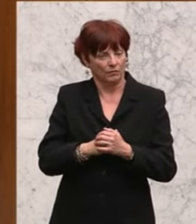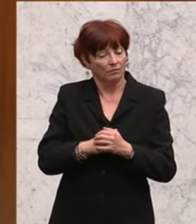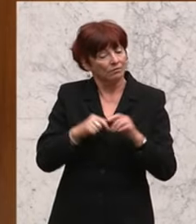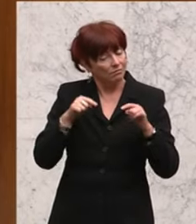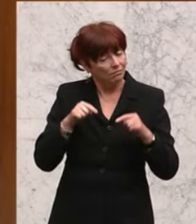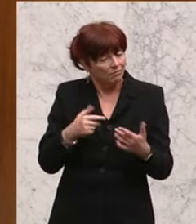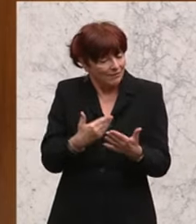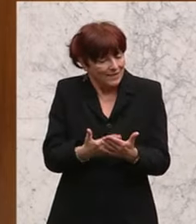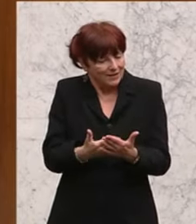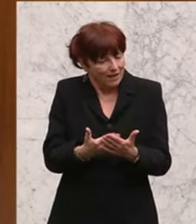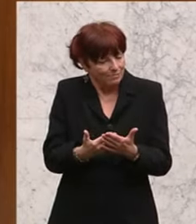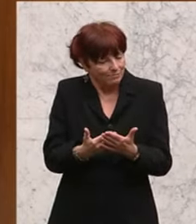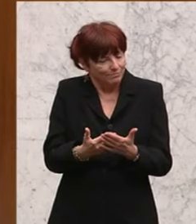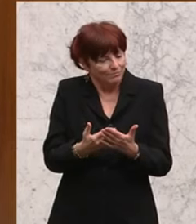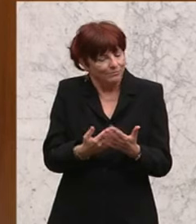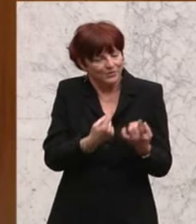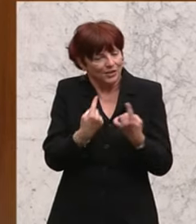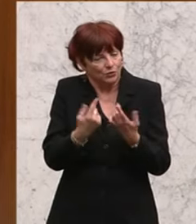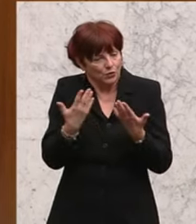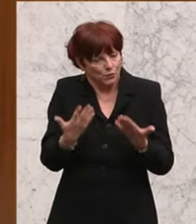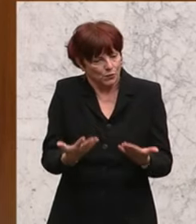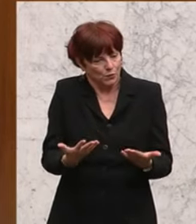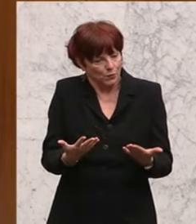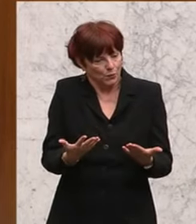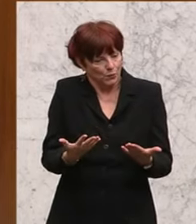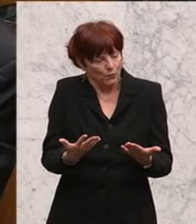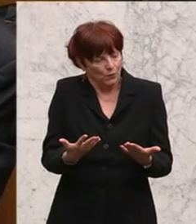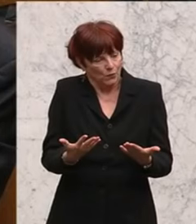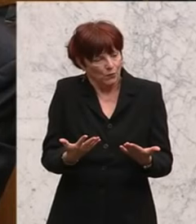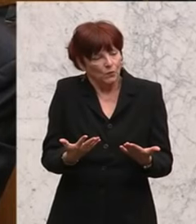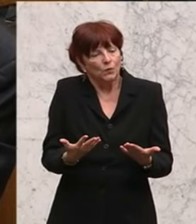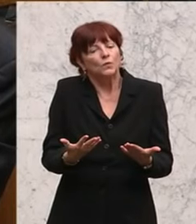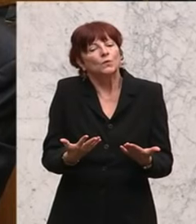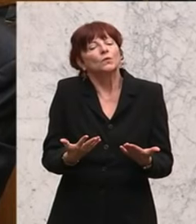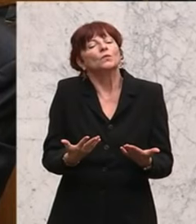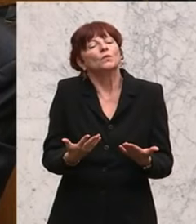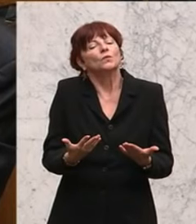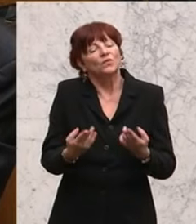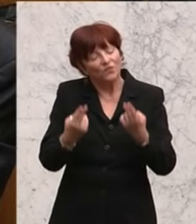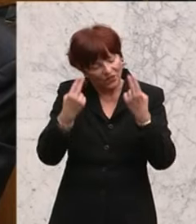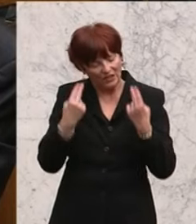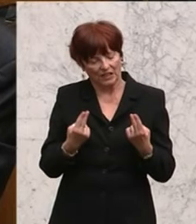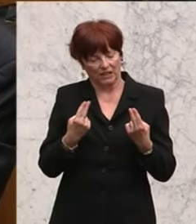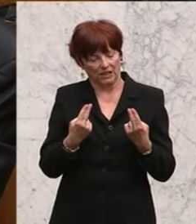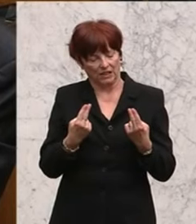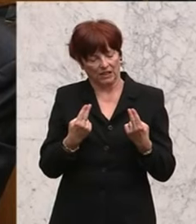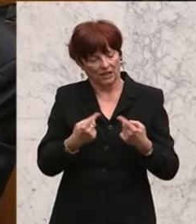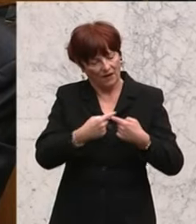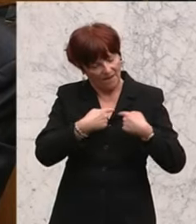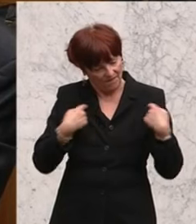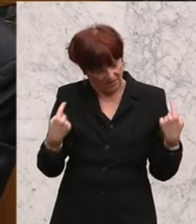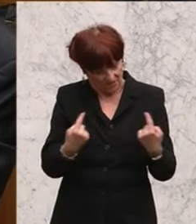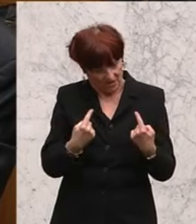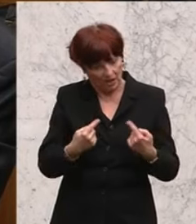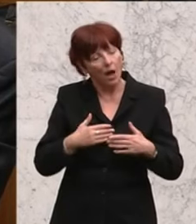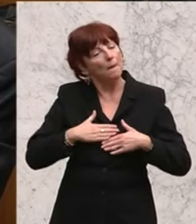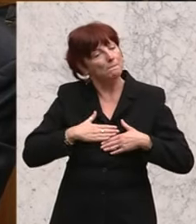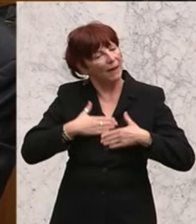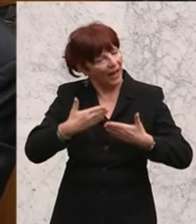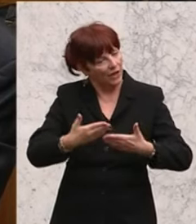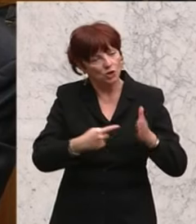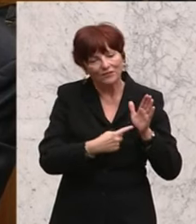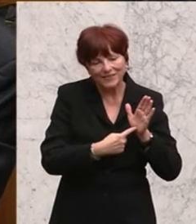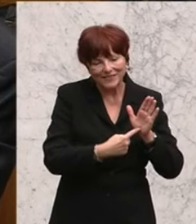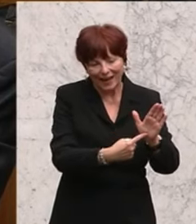vor diesem Hintergrund für uns ganz wesentlich, aber dass wir nicht nur die Bereitschaft formulieren,